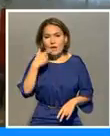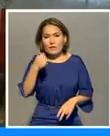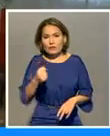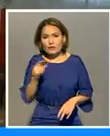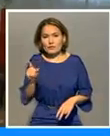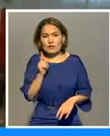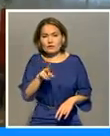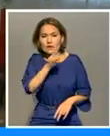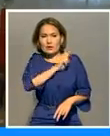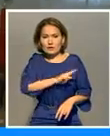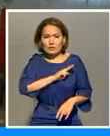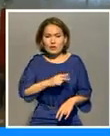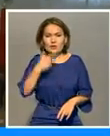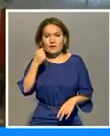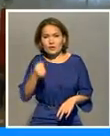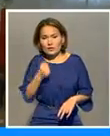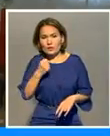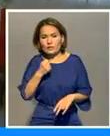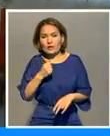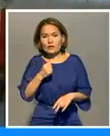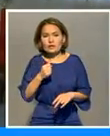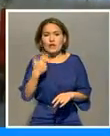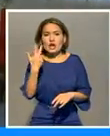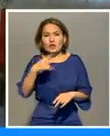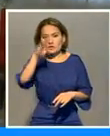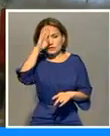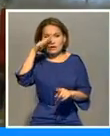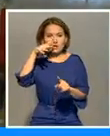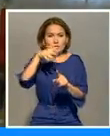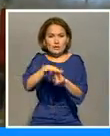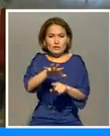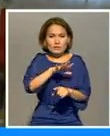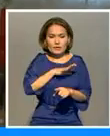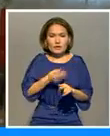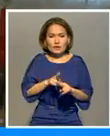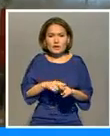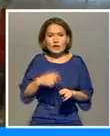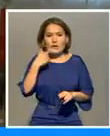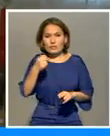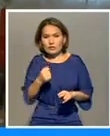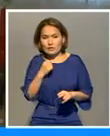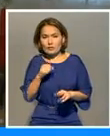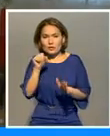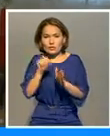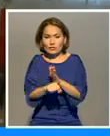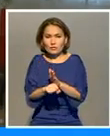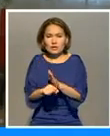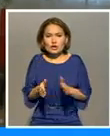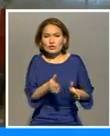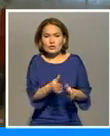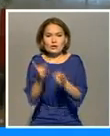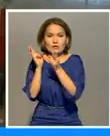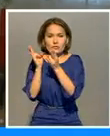қалдық деген әңгімелерді естіген. Жалпы өзі қай жерге апарып, қай жерде болған өзі білмейді мысалы. Содан өзінің сөзі